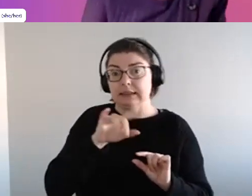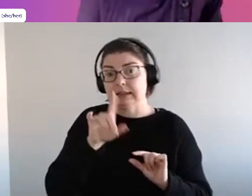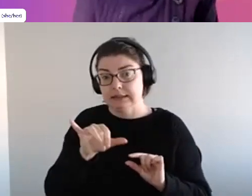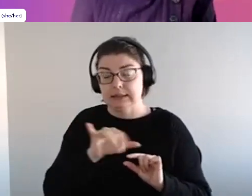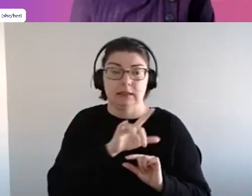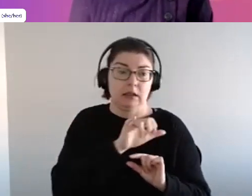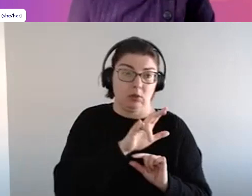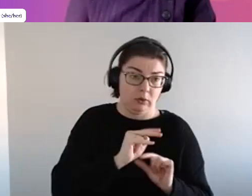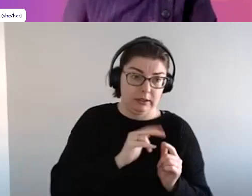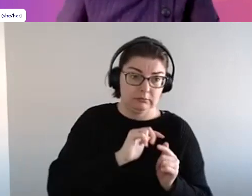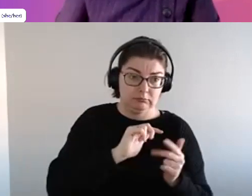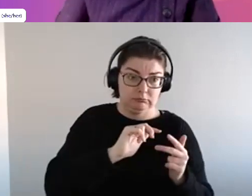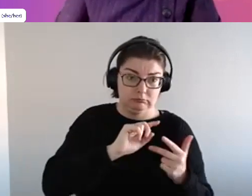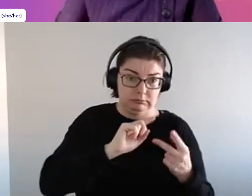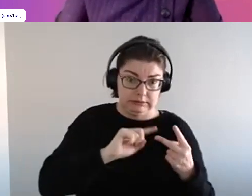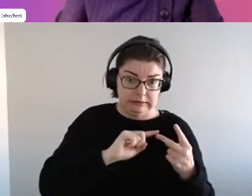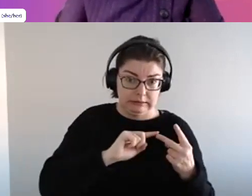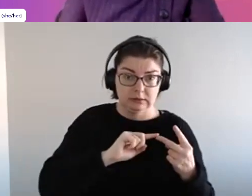Lina easy puis